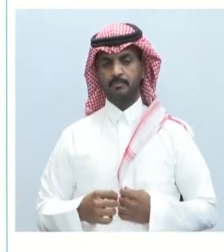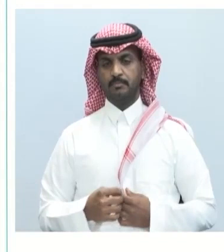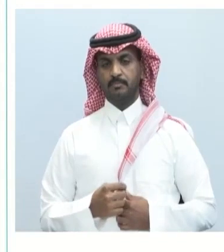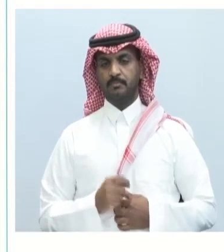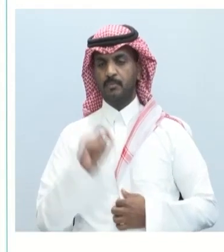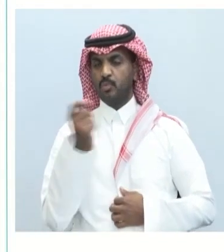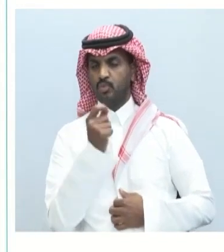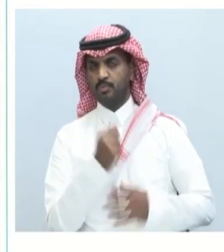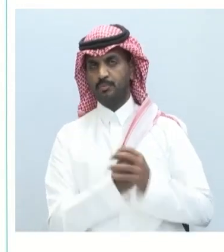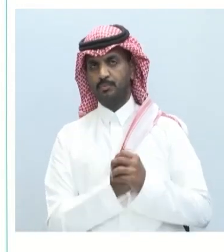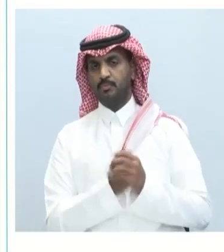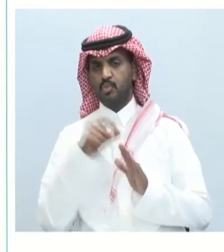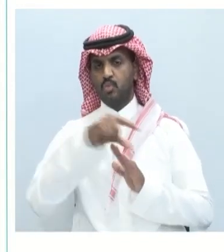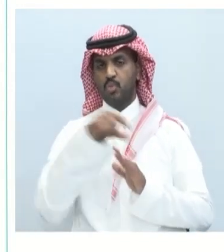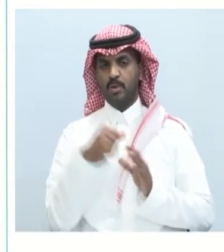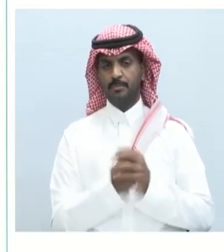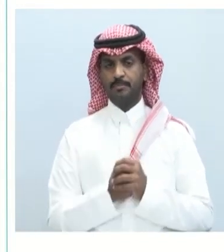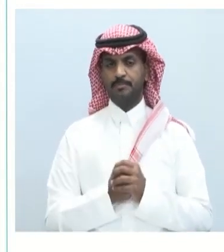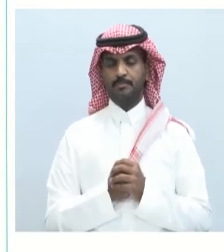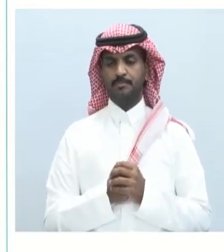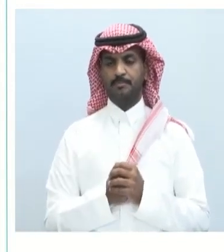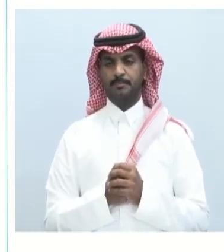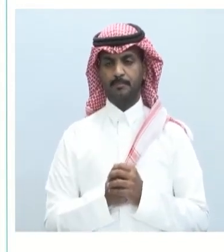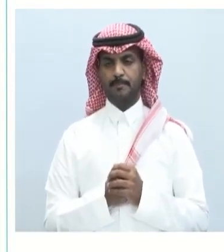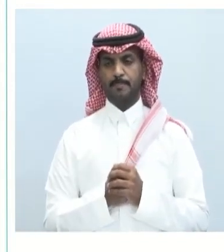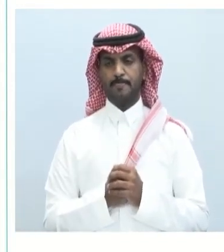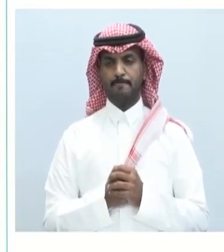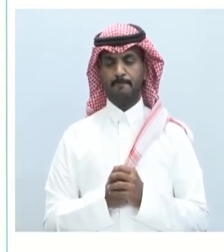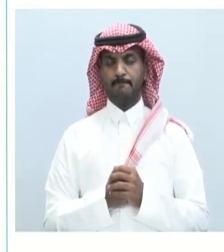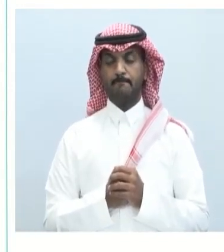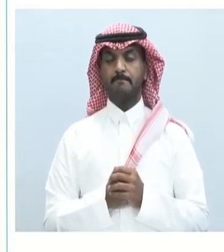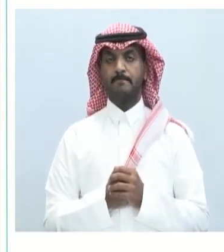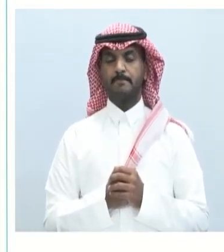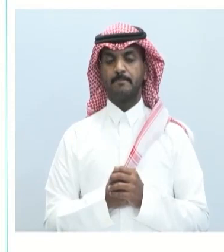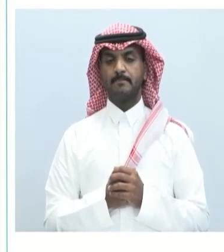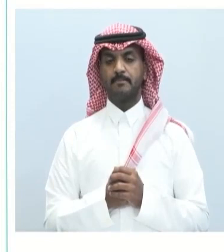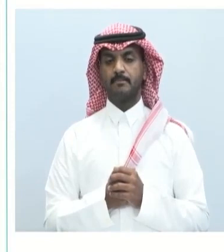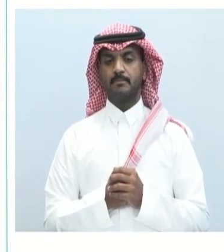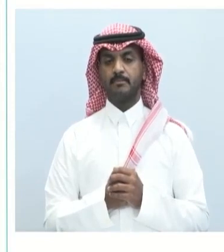نكتب عنوان النموذج الذي نريد